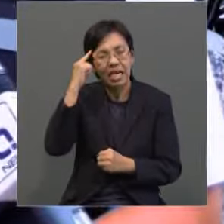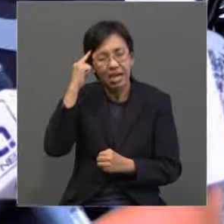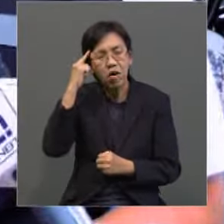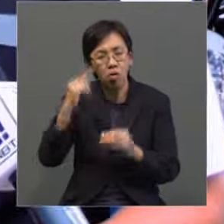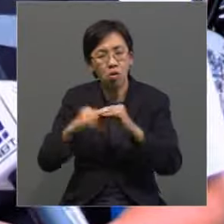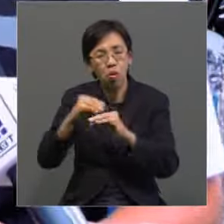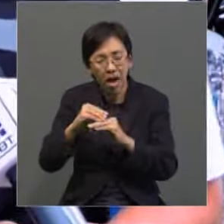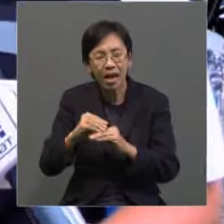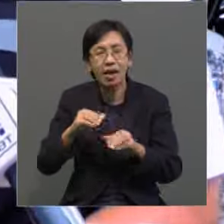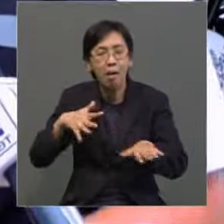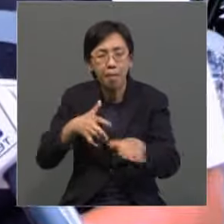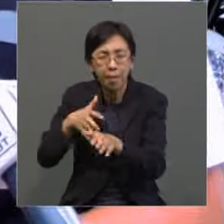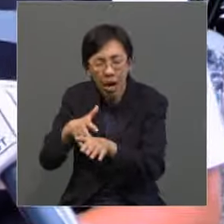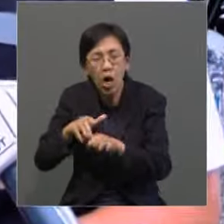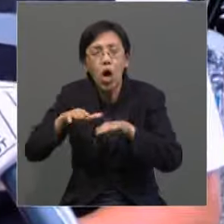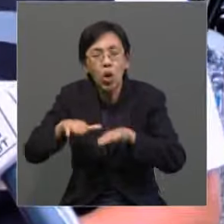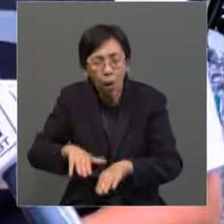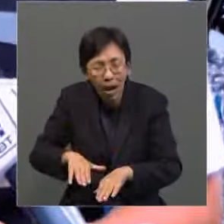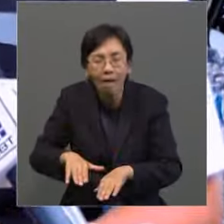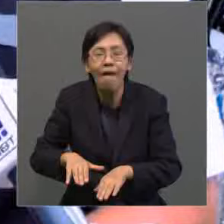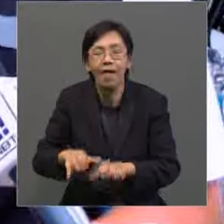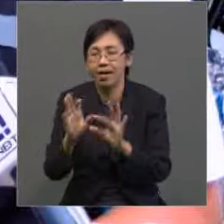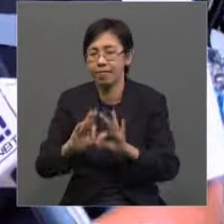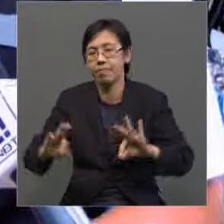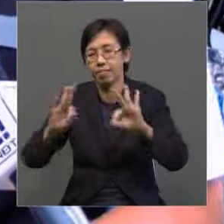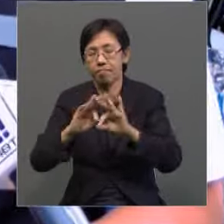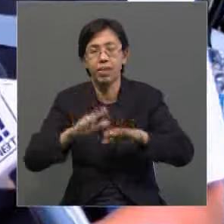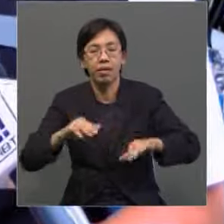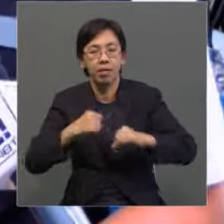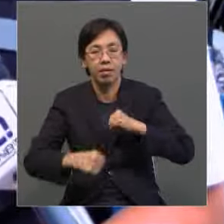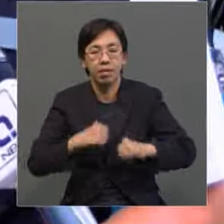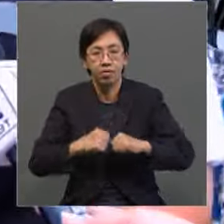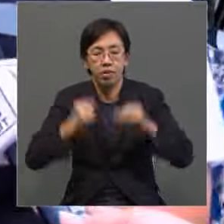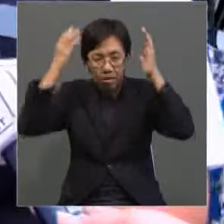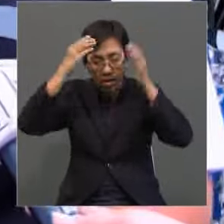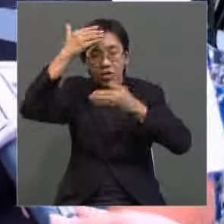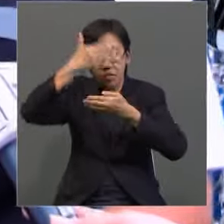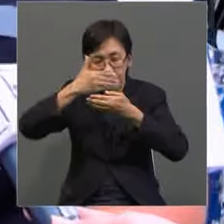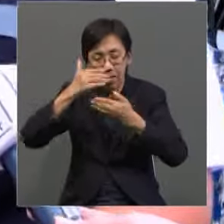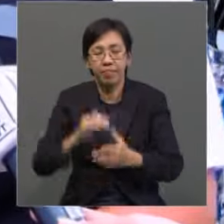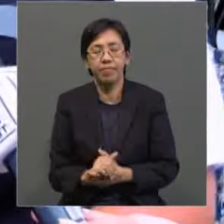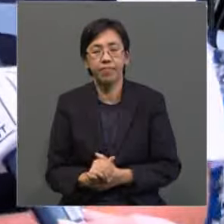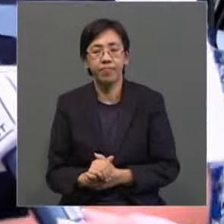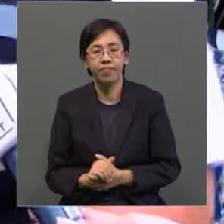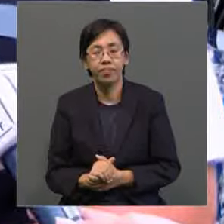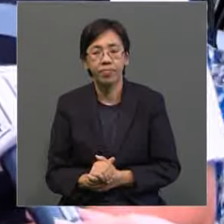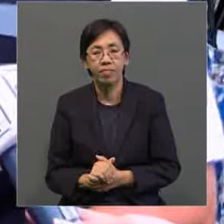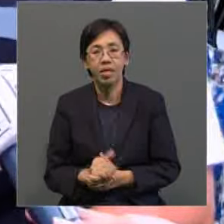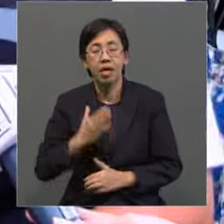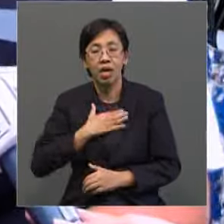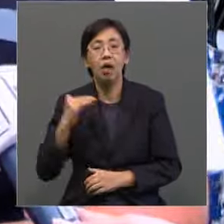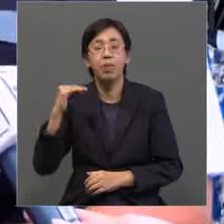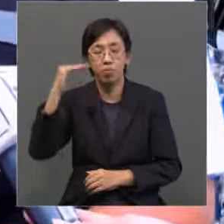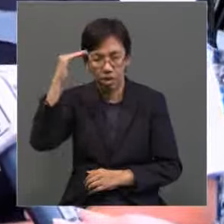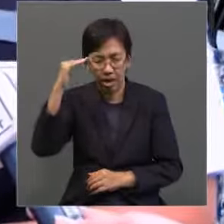ก็ในเรื่องของรณรงค์ให้โดยเฉพาะเด็กเยาวชนให้ใส่หมวกกันน็อกที่สำคัญอย่างยิ่งนะครับโดยเฉพาะเราเป็นผู้ใหญ่